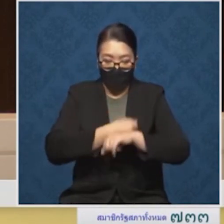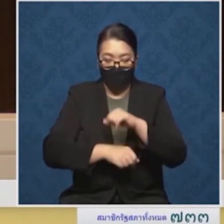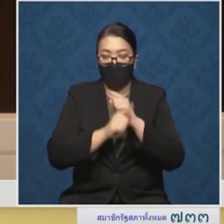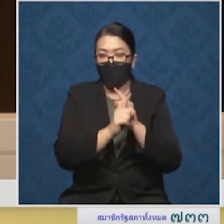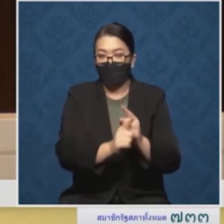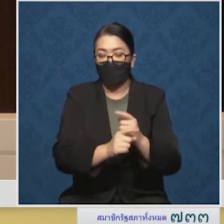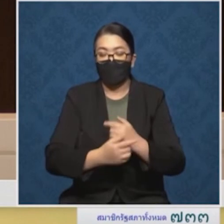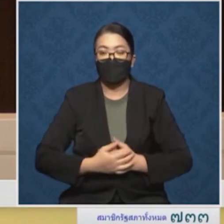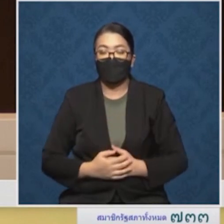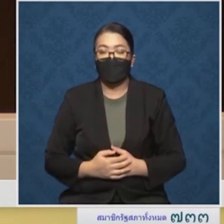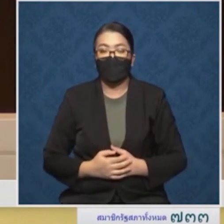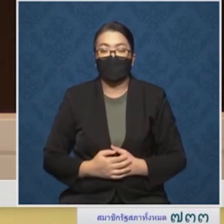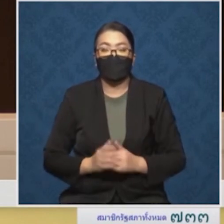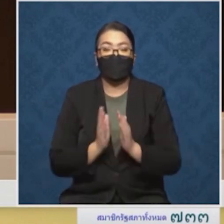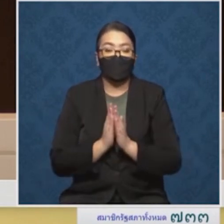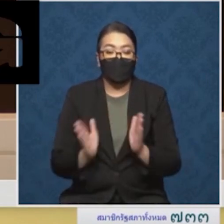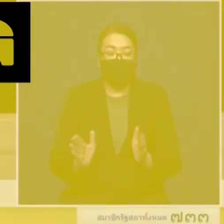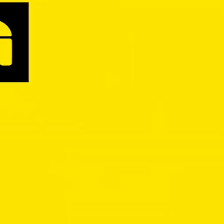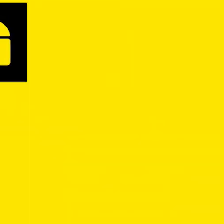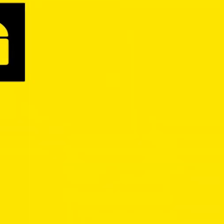บขอขบคทกคนครับ